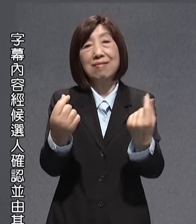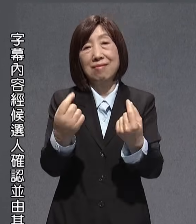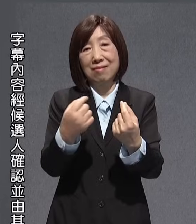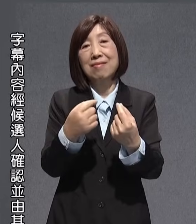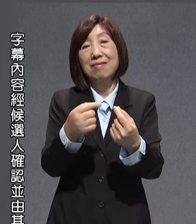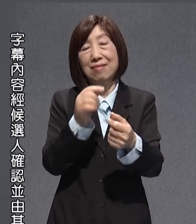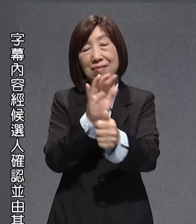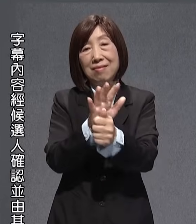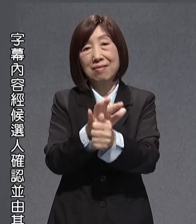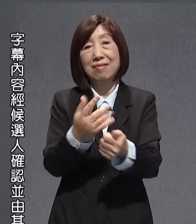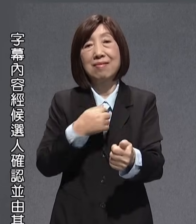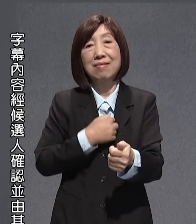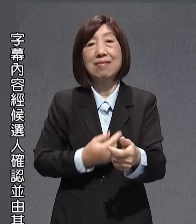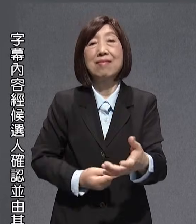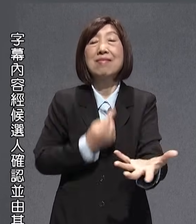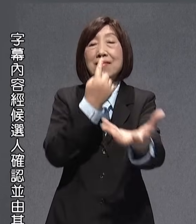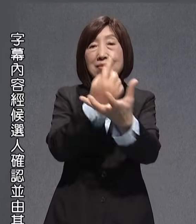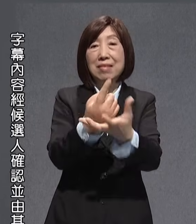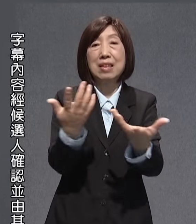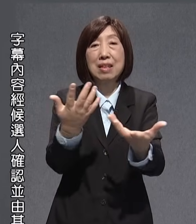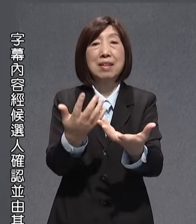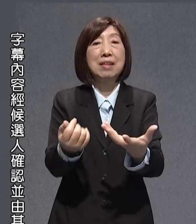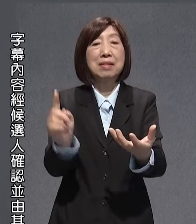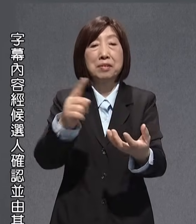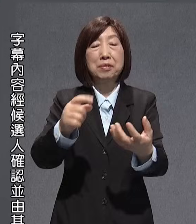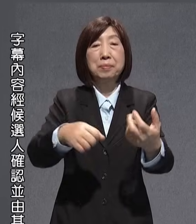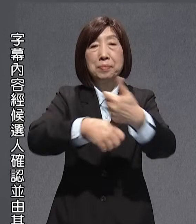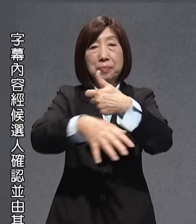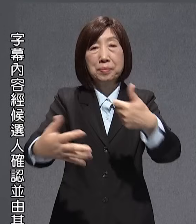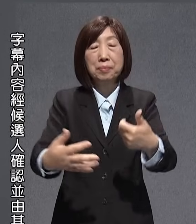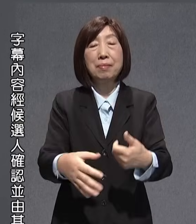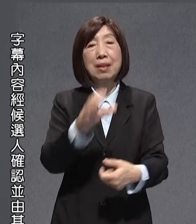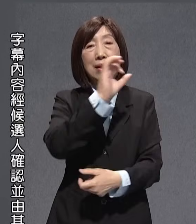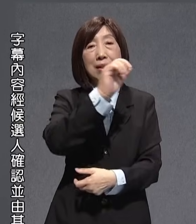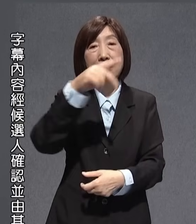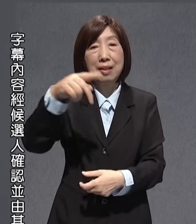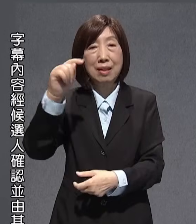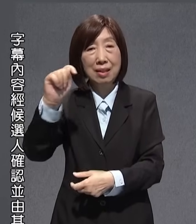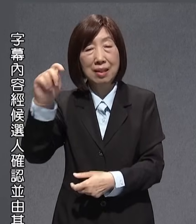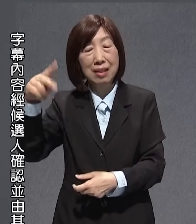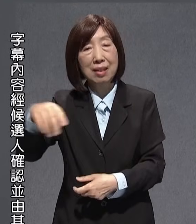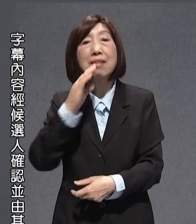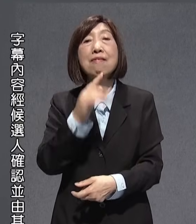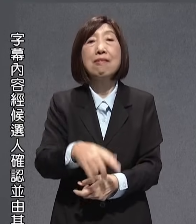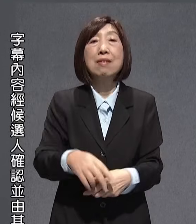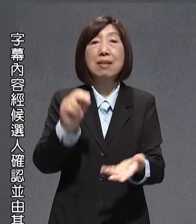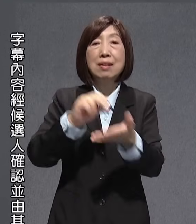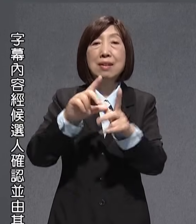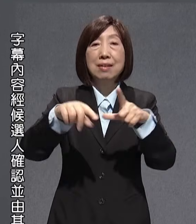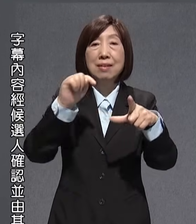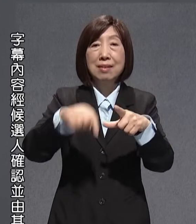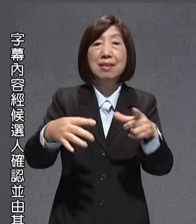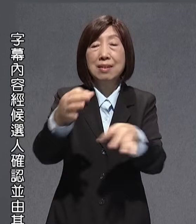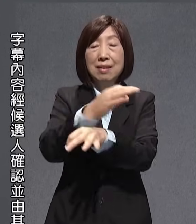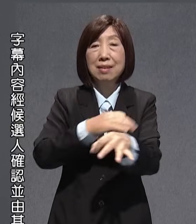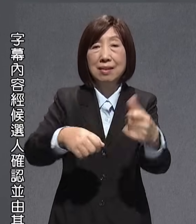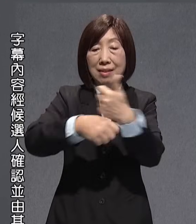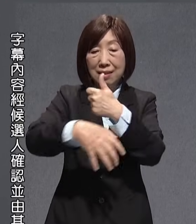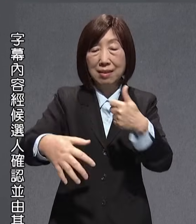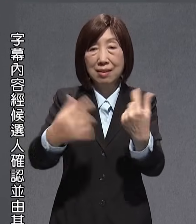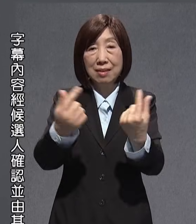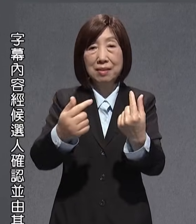我们要积极加入区域经济组织，不管是 CPTPP、 RCEP 印太经济架构，或者是各国